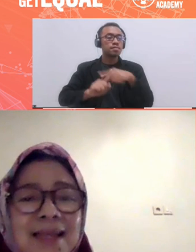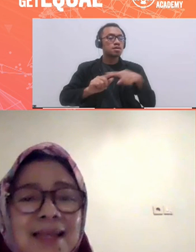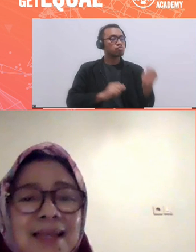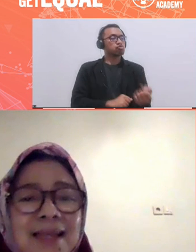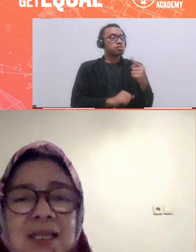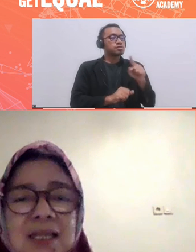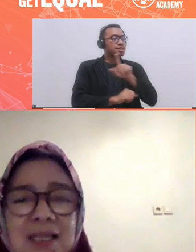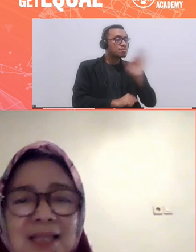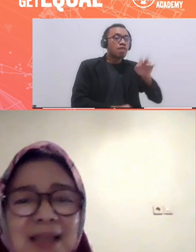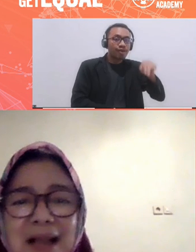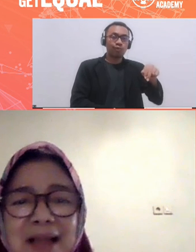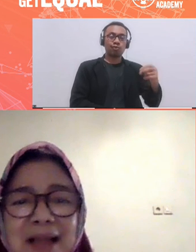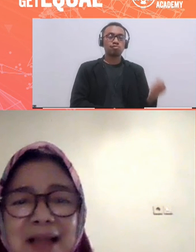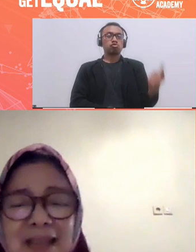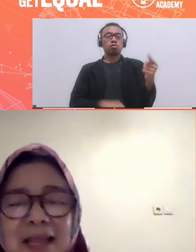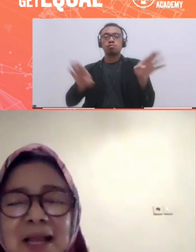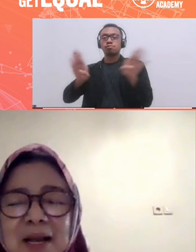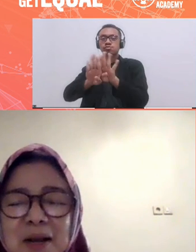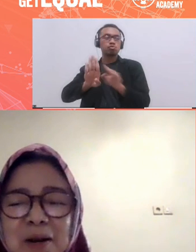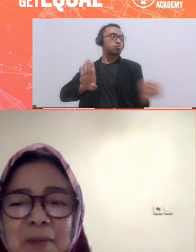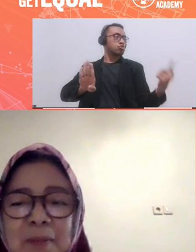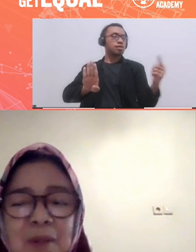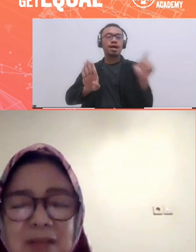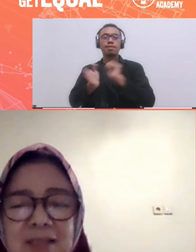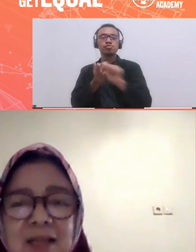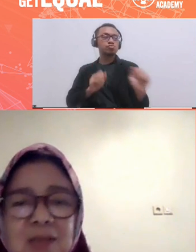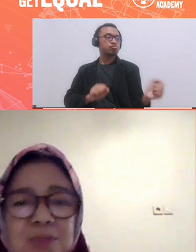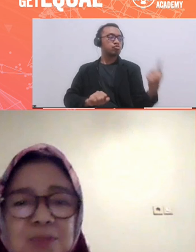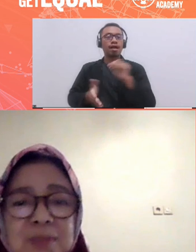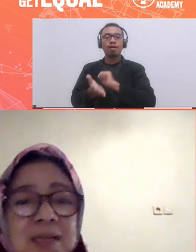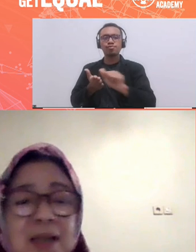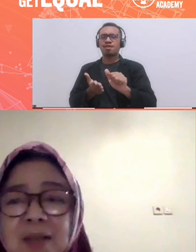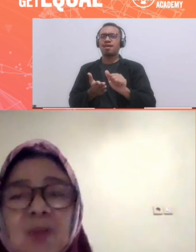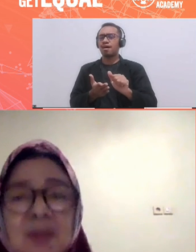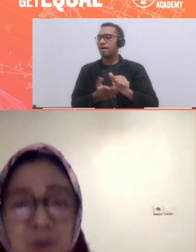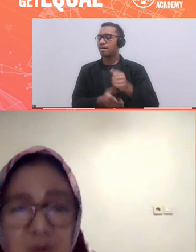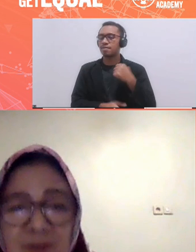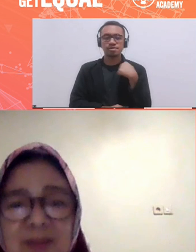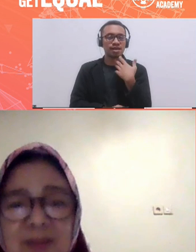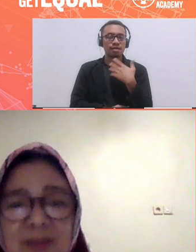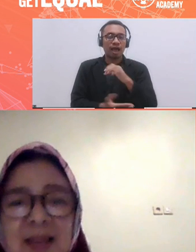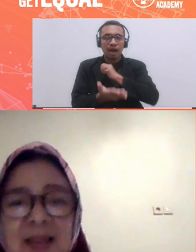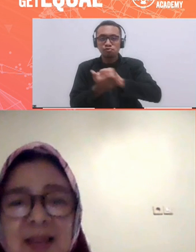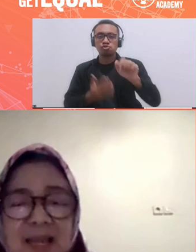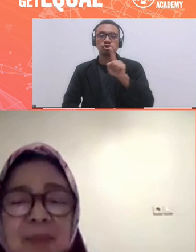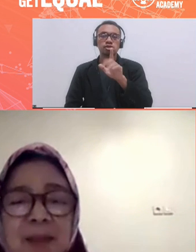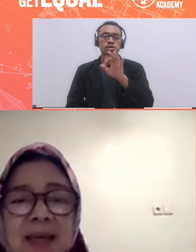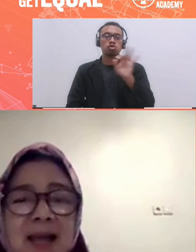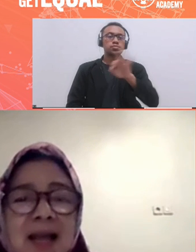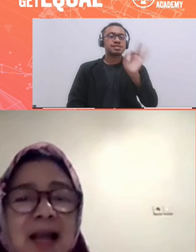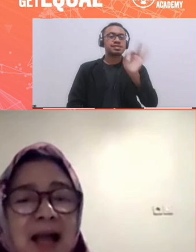seperti itu. Jadi kita tidak akan selesai memblokir 100% yang namanya konten pornografi. Tadi karena